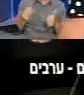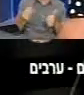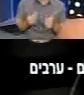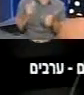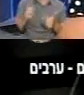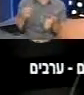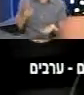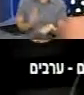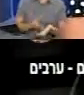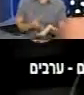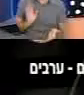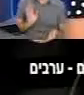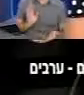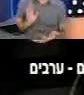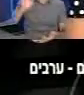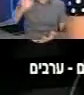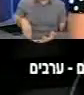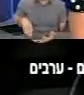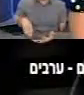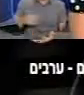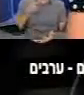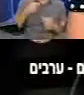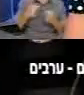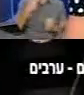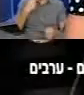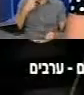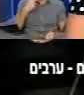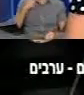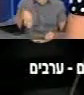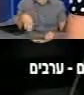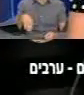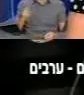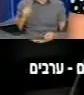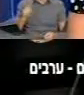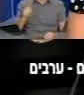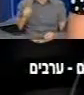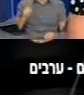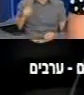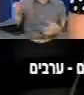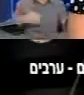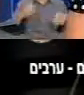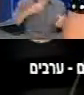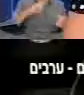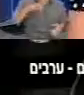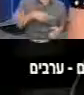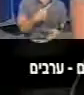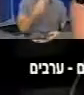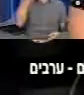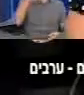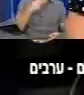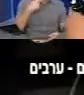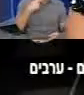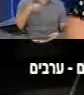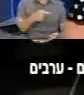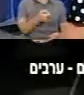משהו לגיטימי. למרות שרוקחים יהודים גם לא מעסיקים בוגרי ישראל, אבל יש משהו לגיטימי מבחינת המעסיק,